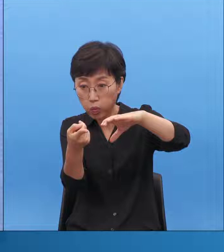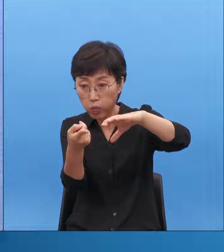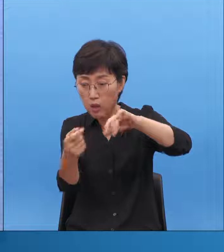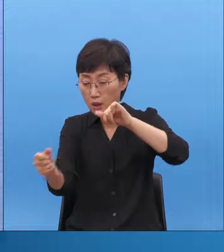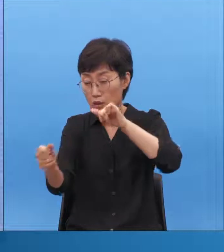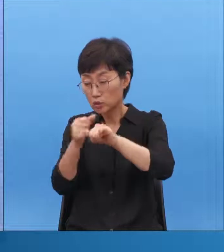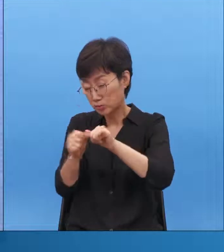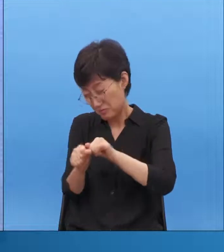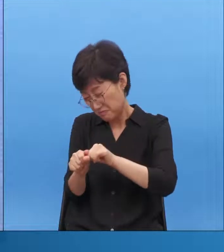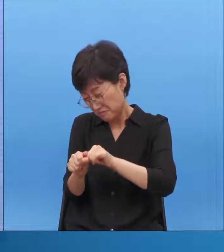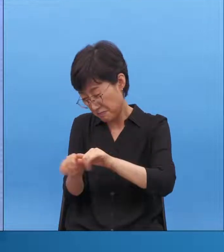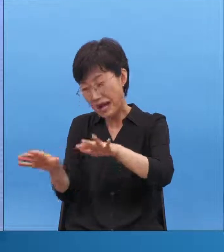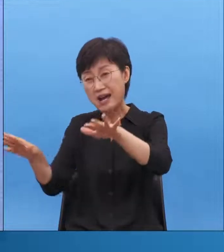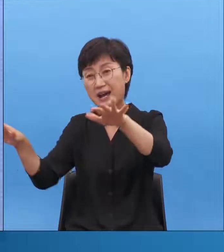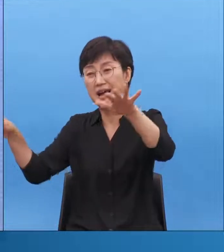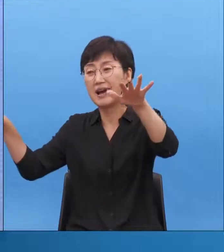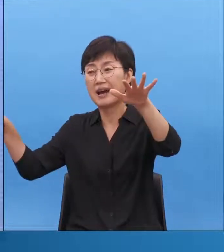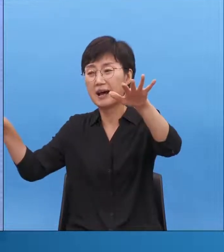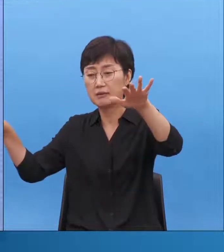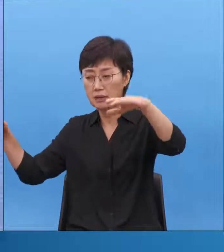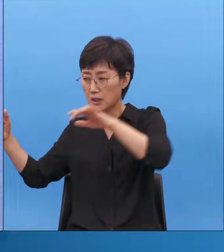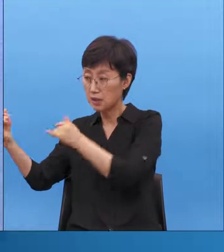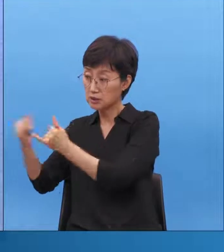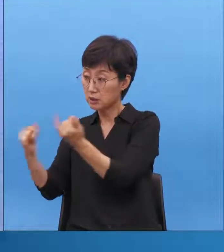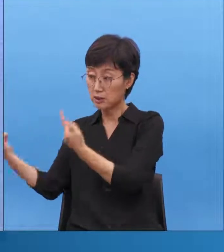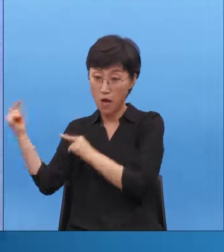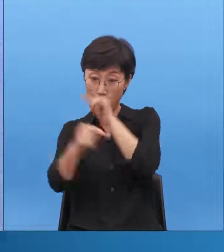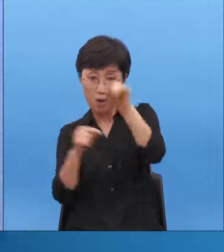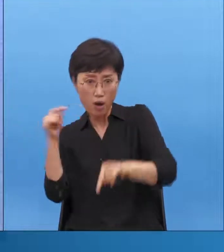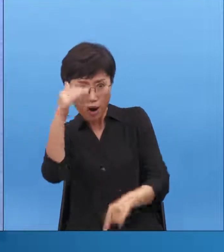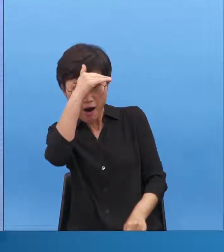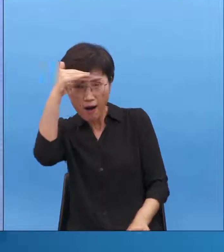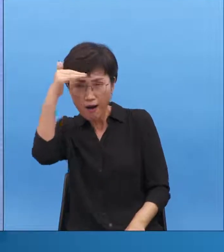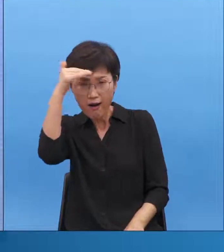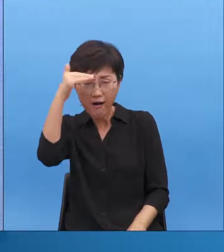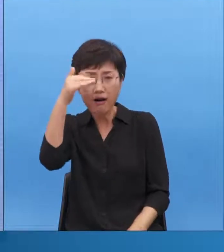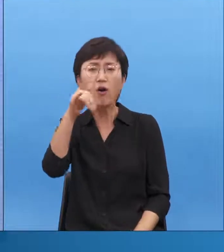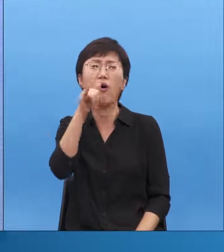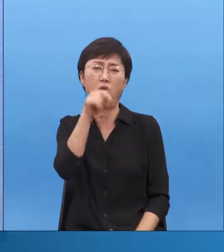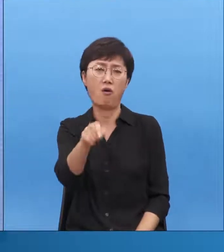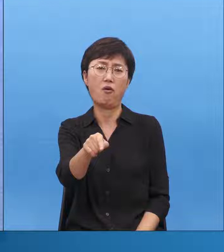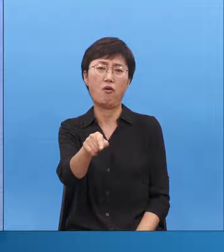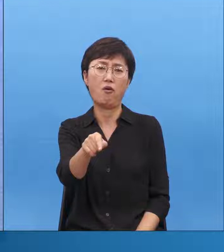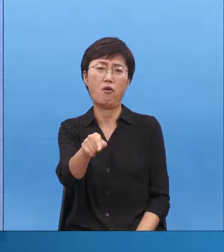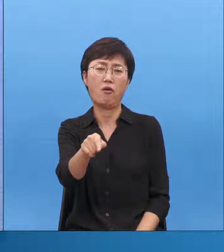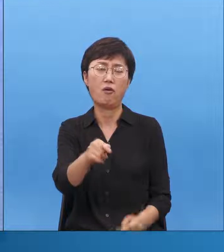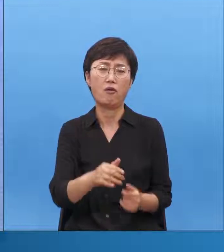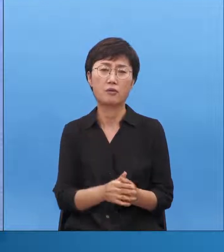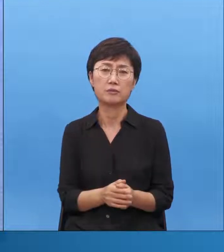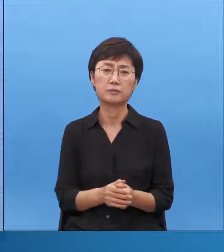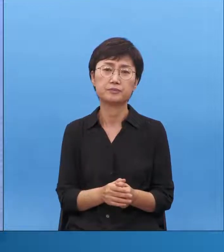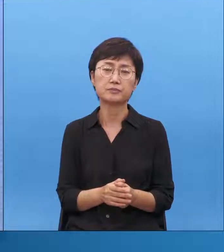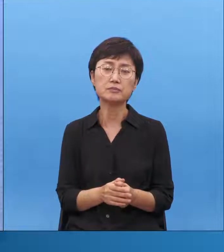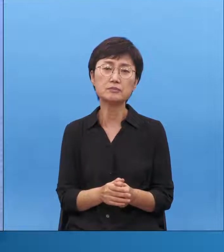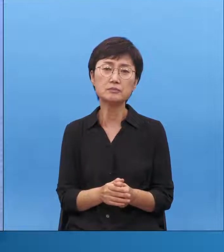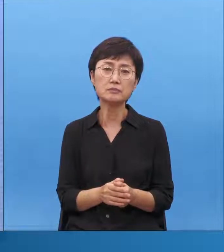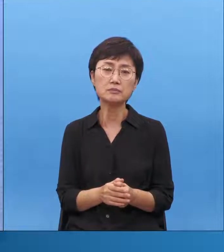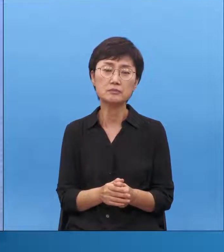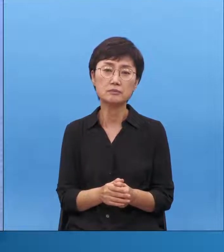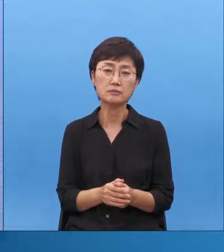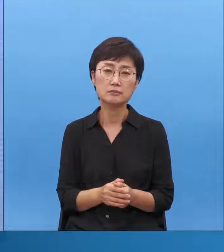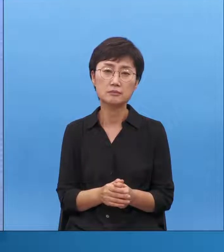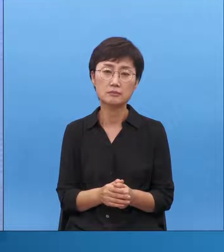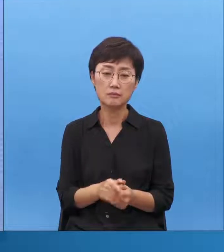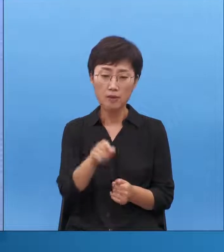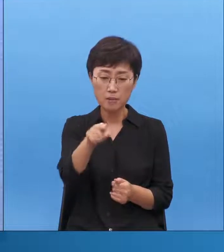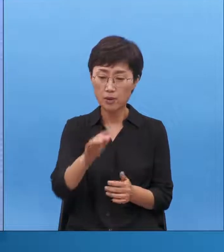became a commemorable place for all the refuge and all the people to come to. 사람 앞에 말하기 힘든 너무 힘든 사람들이 거기